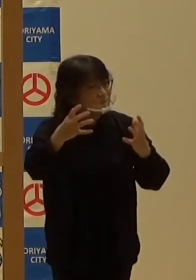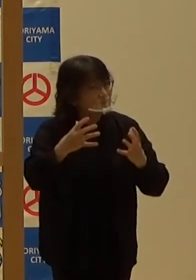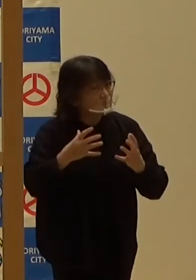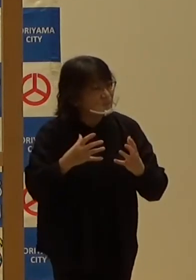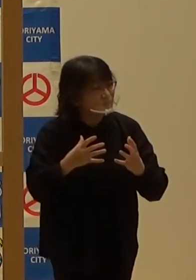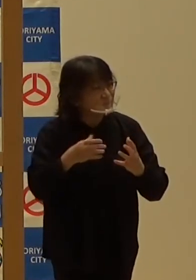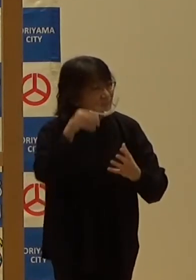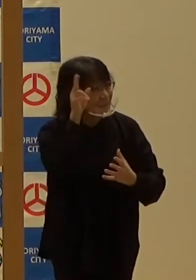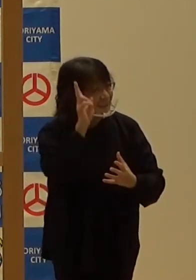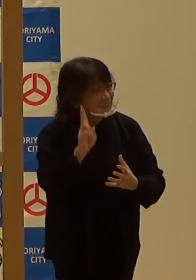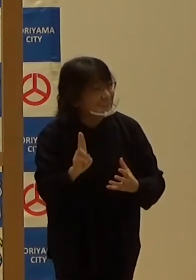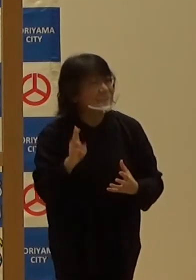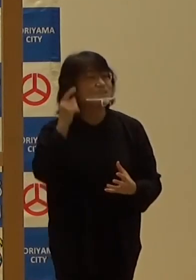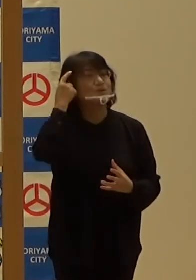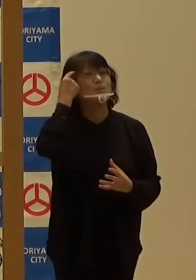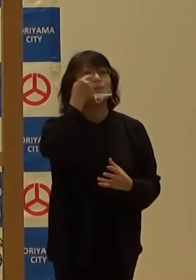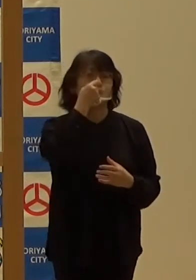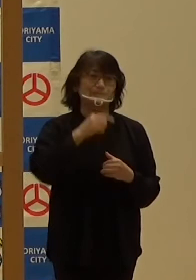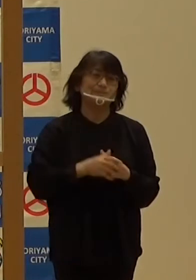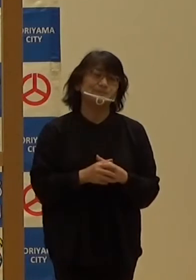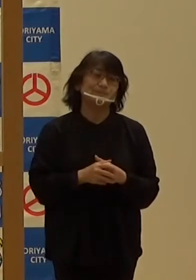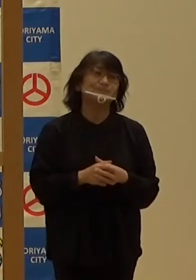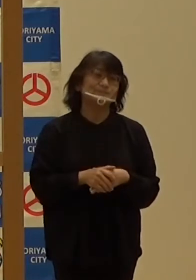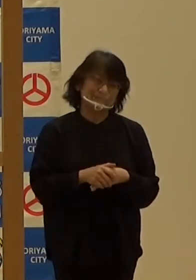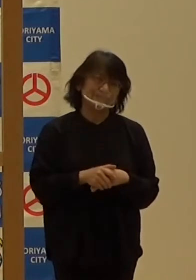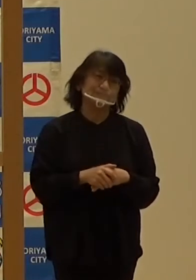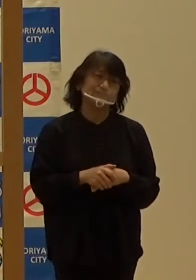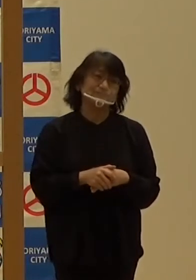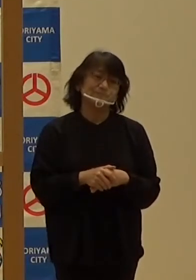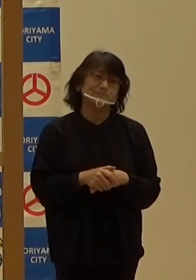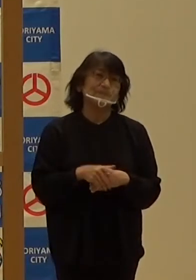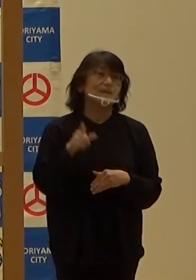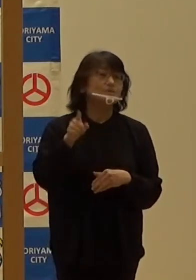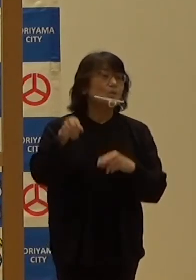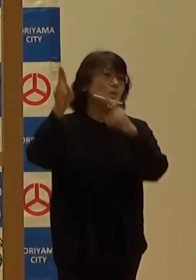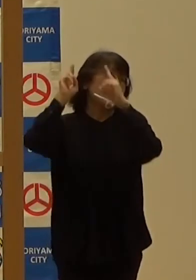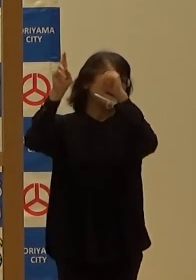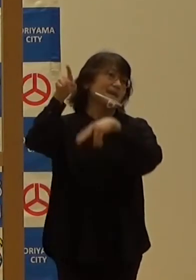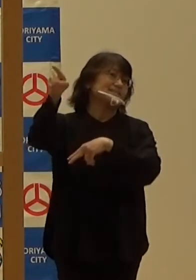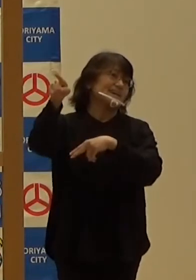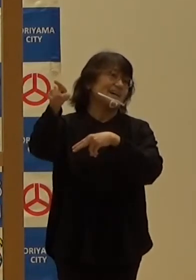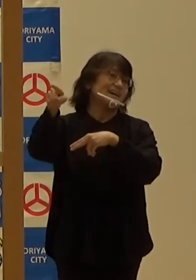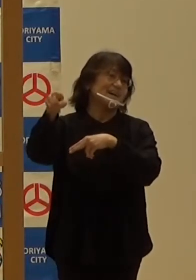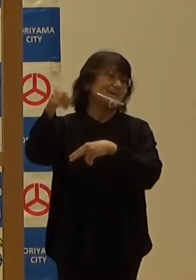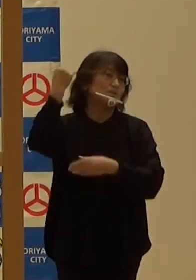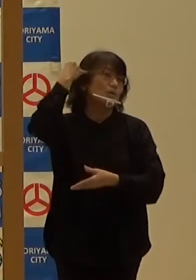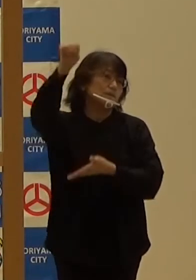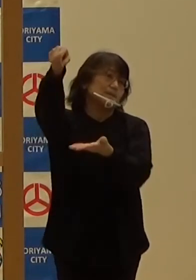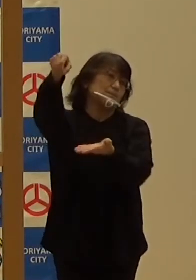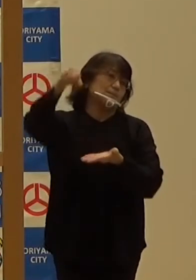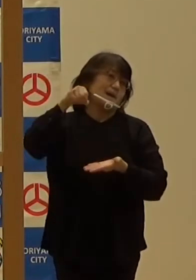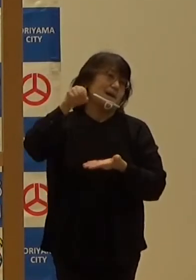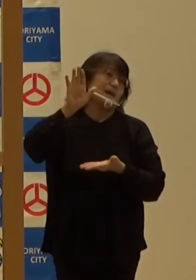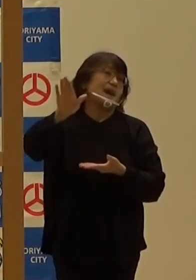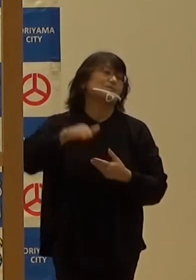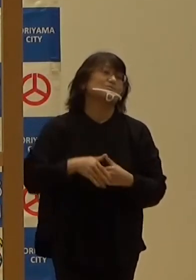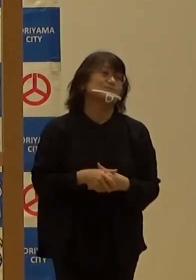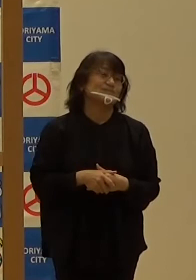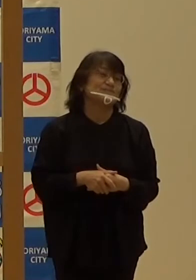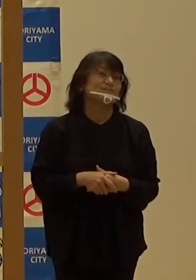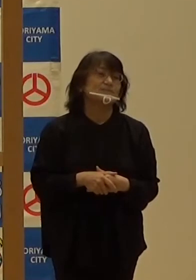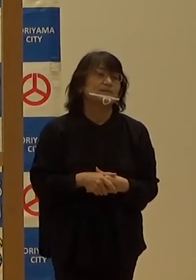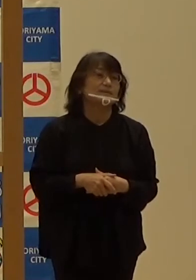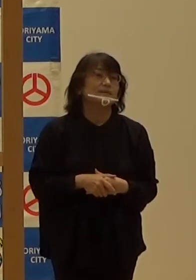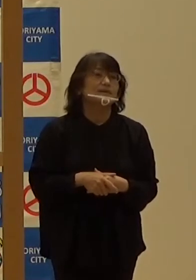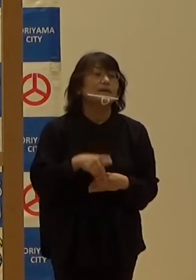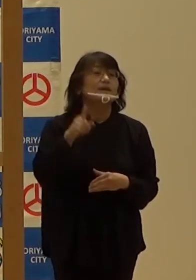ところはございます。ただあくまでもそれは今度事業者の提案もあります。で、提案の中には地元のそうい